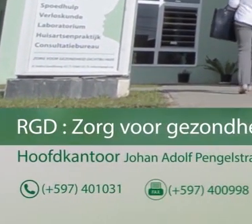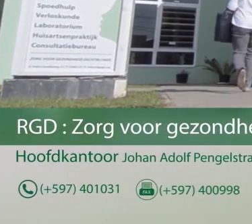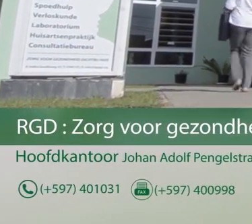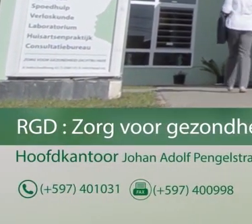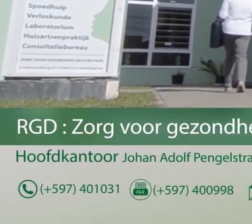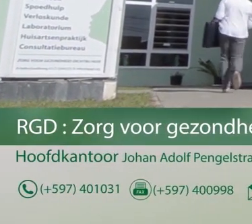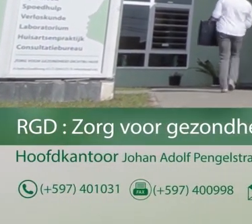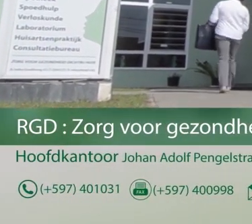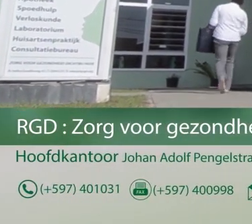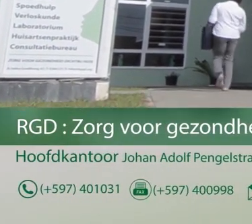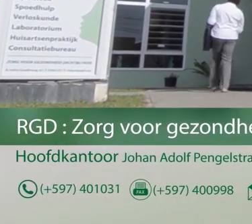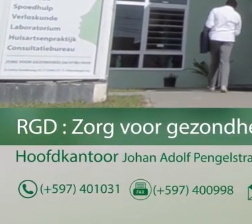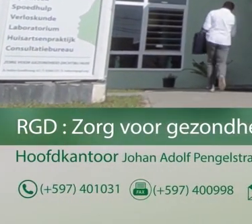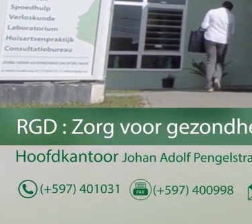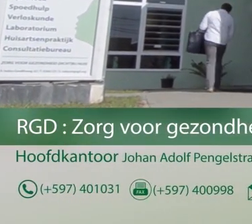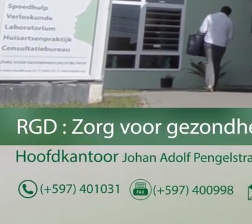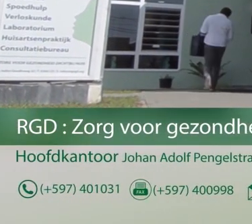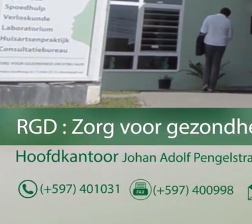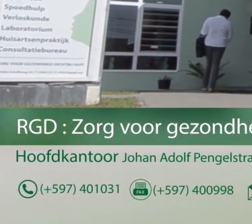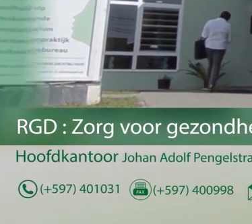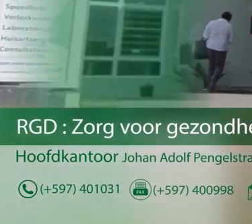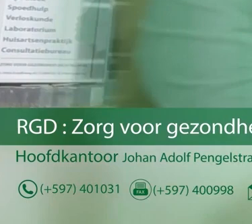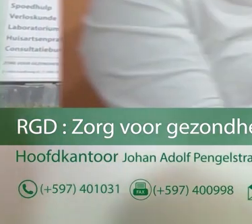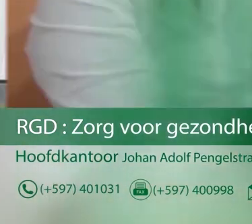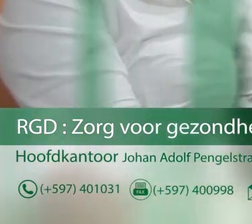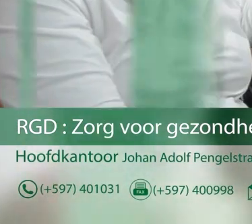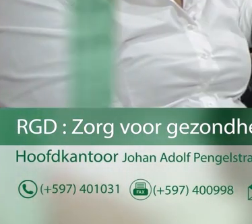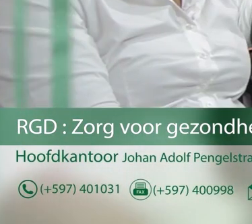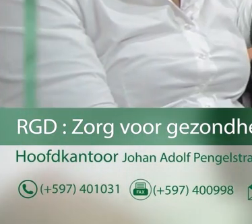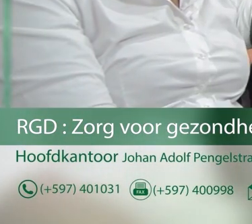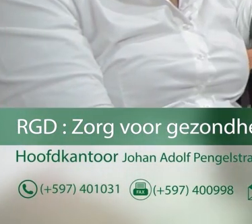Lassie. RGB. Lassie.